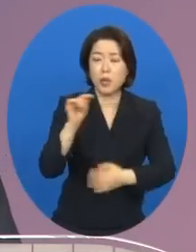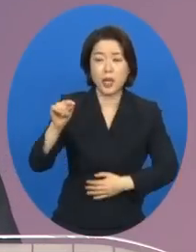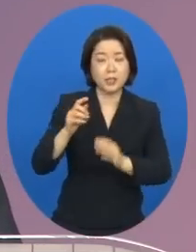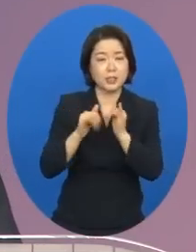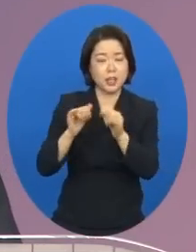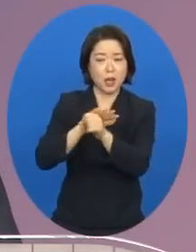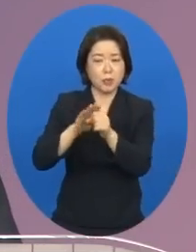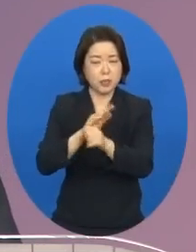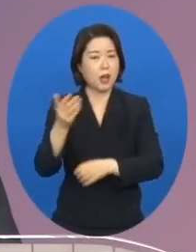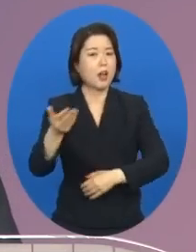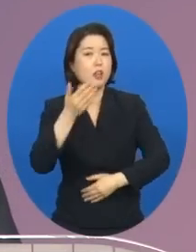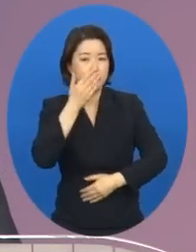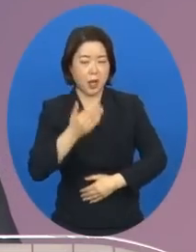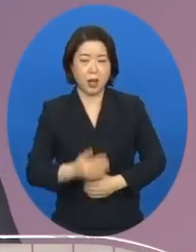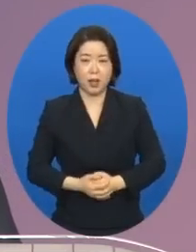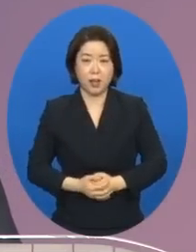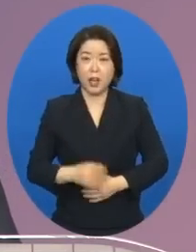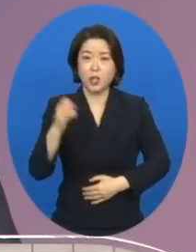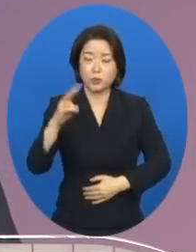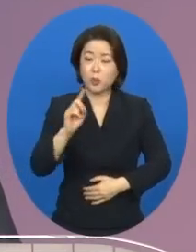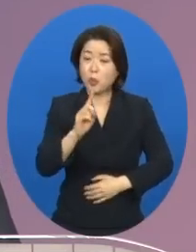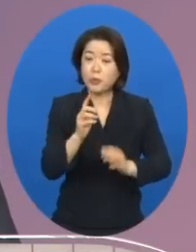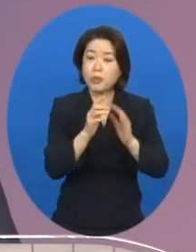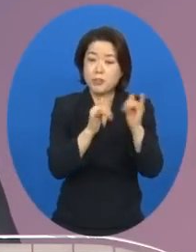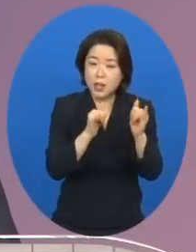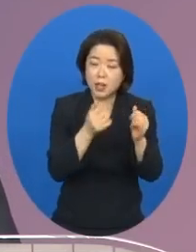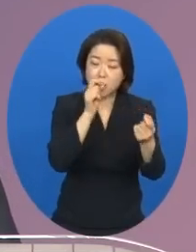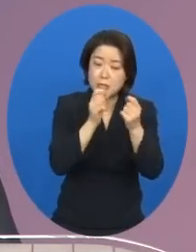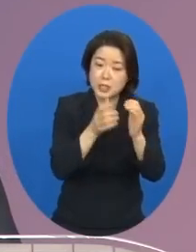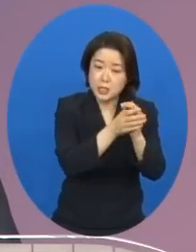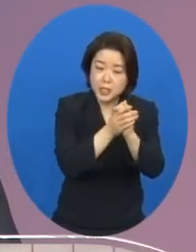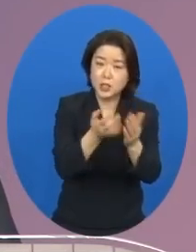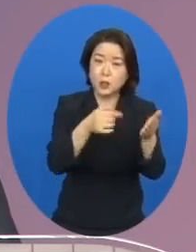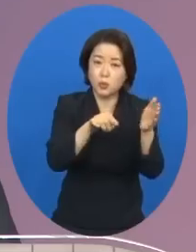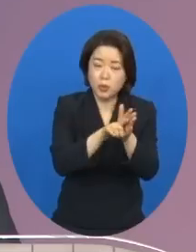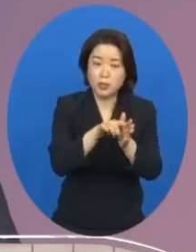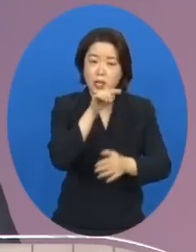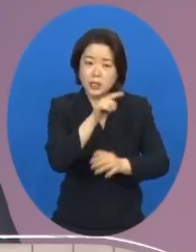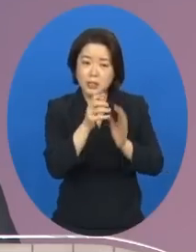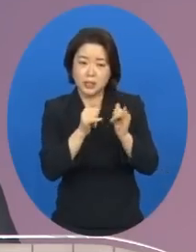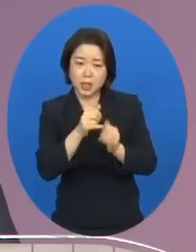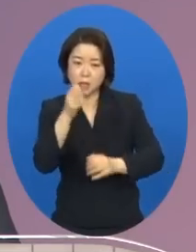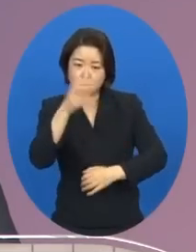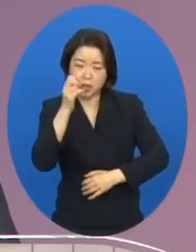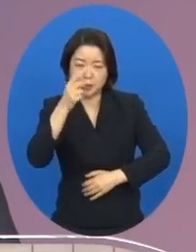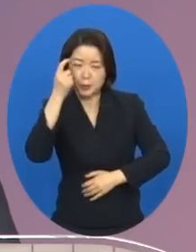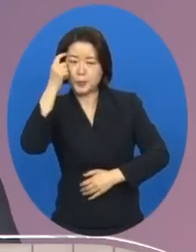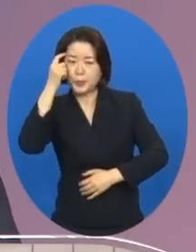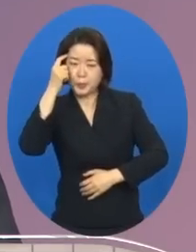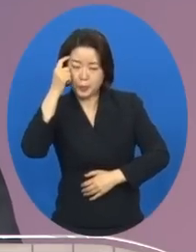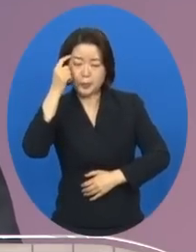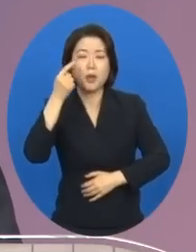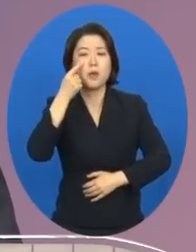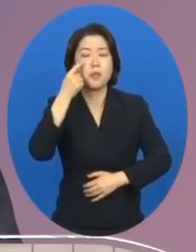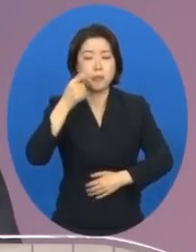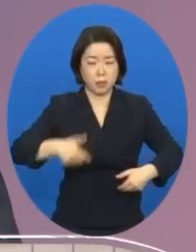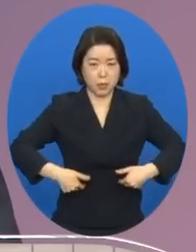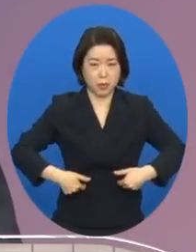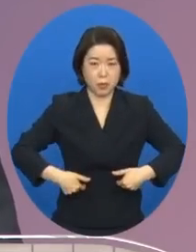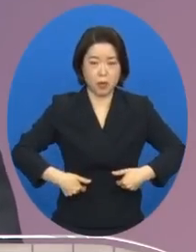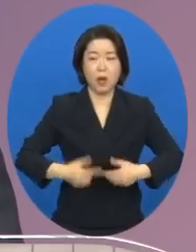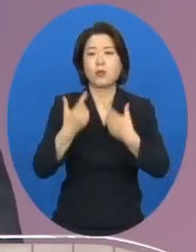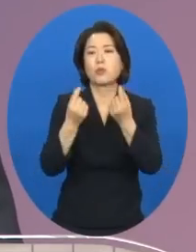사람을 사랑할 수 있습니다. 그리고 어떤 사람과 친해지려면 그 사람을 자주 생각해야 합니다.